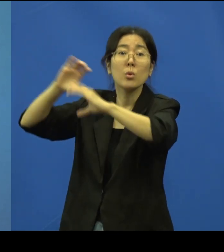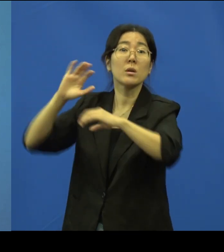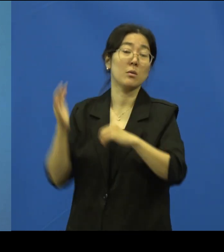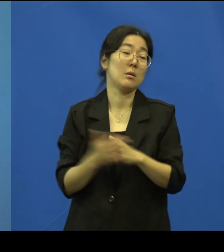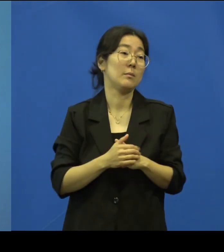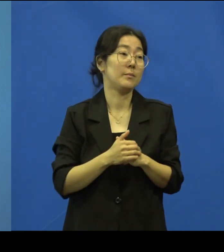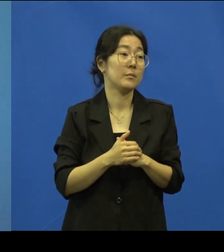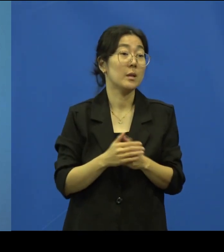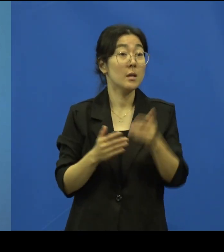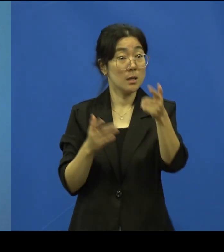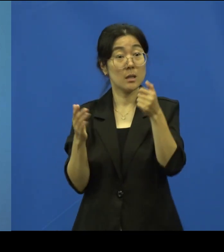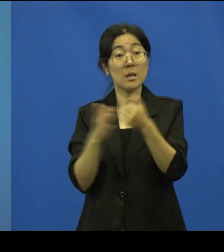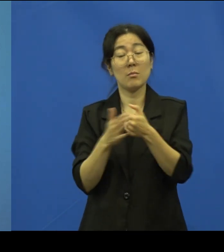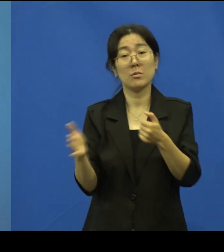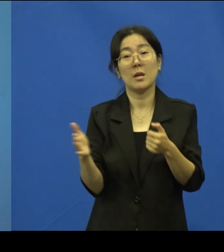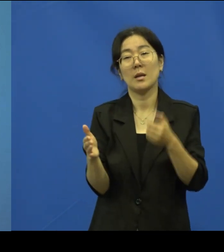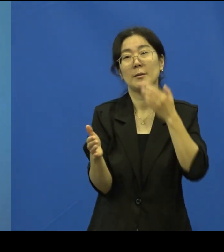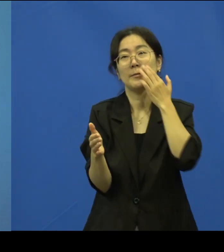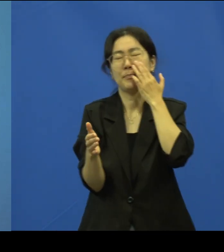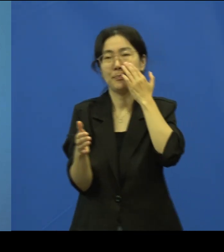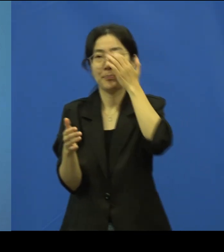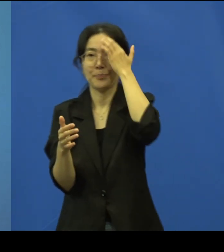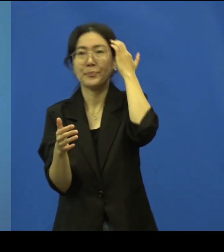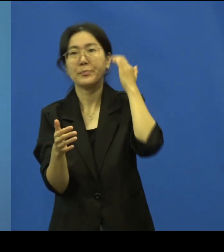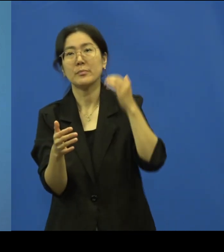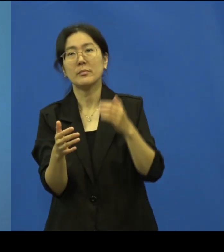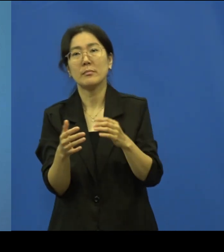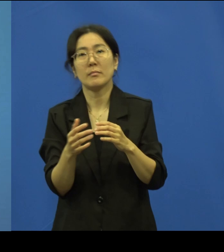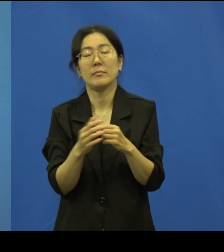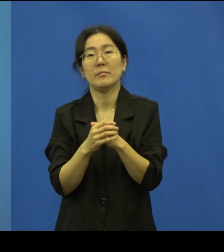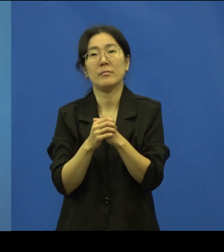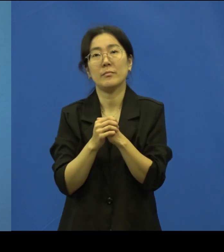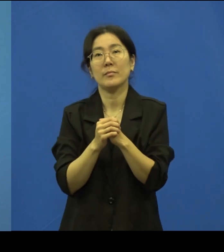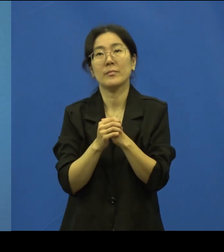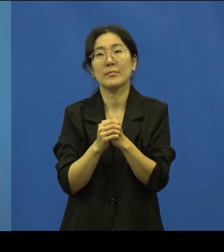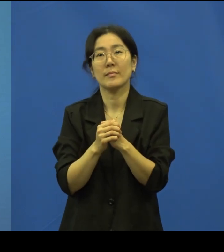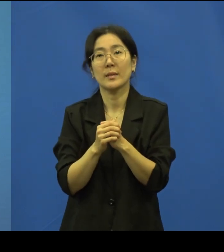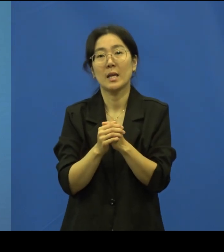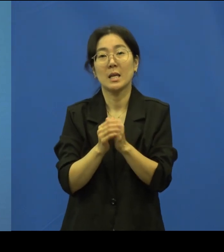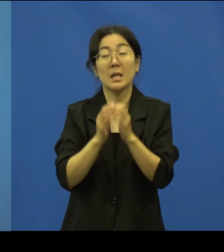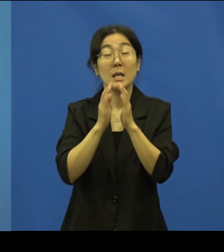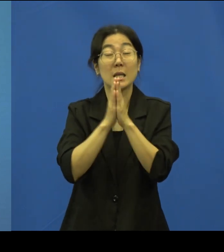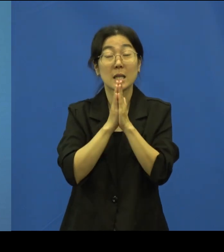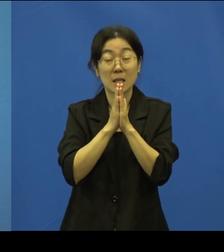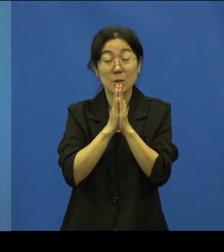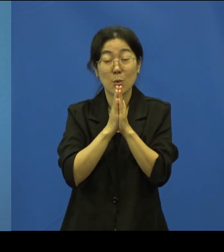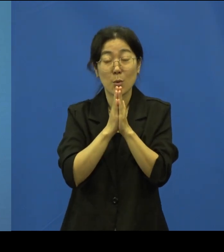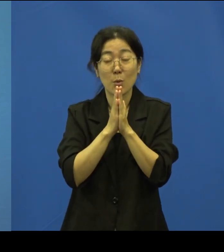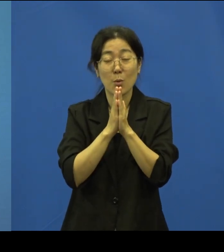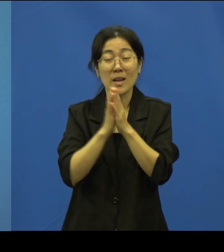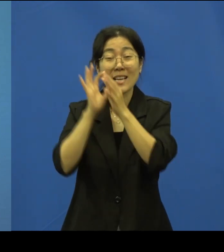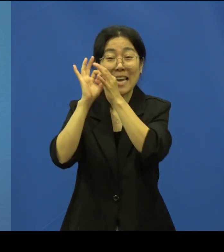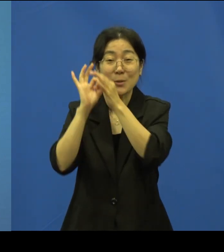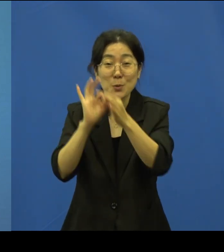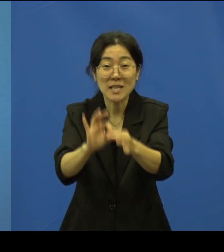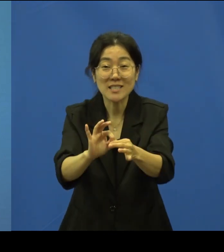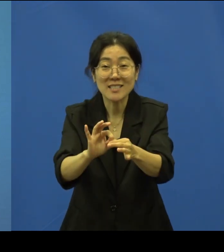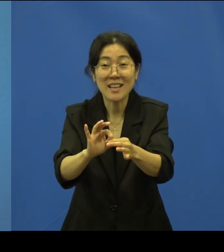자, 이와 같은 지속적인 기도의 유익과 축복은 뭘까요?